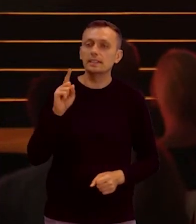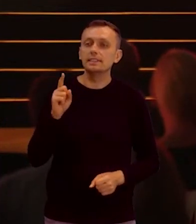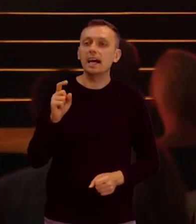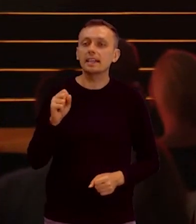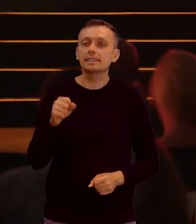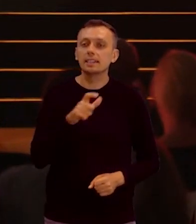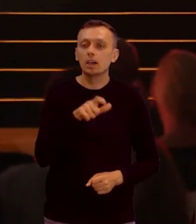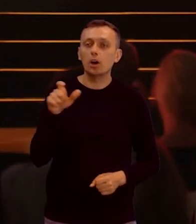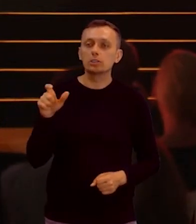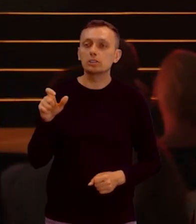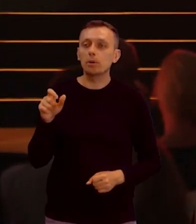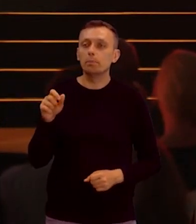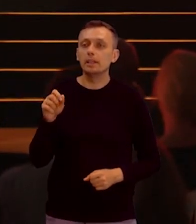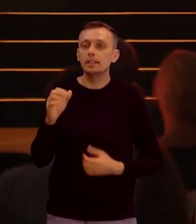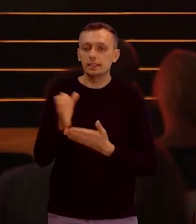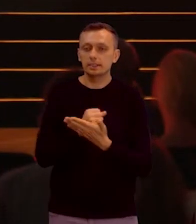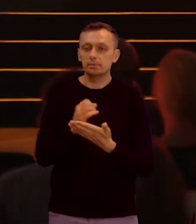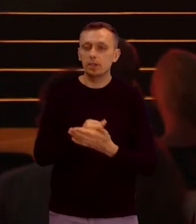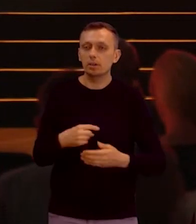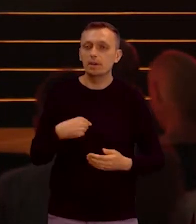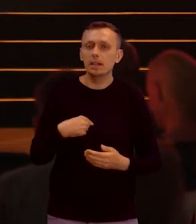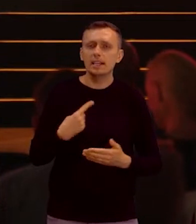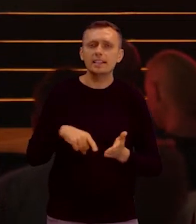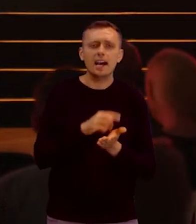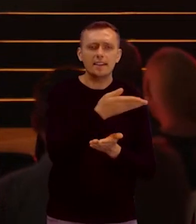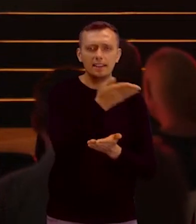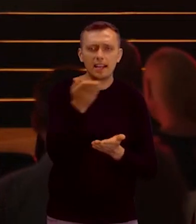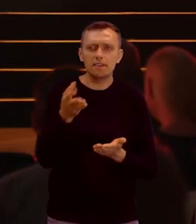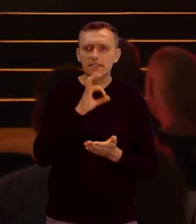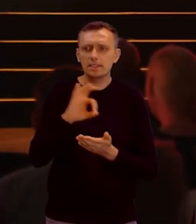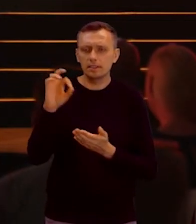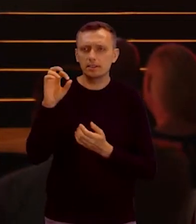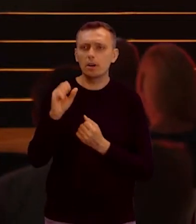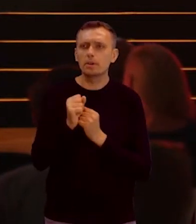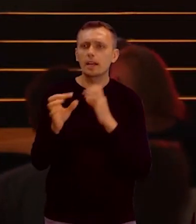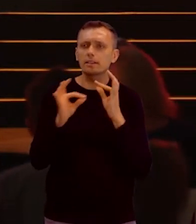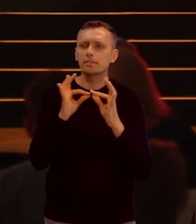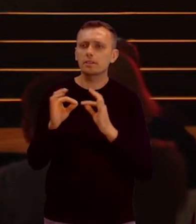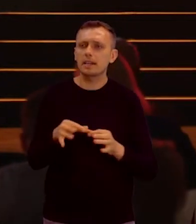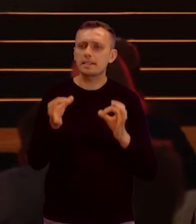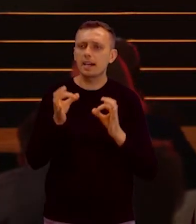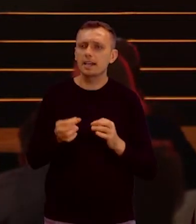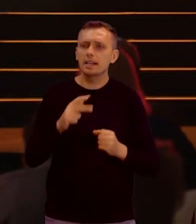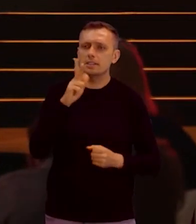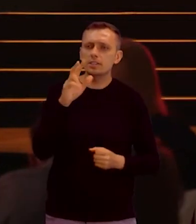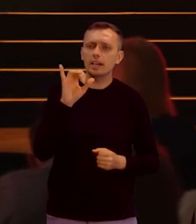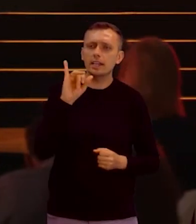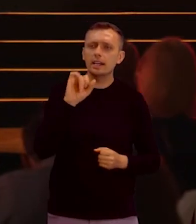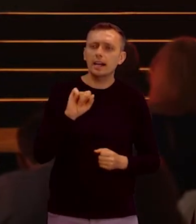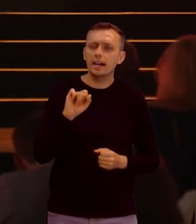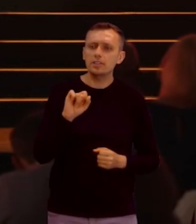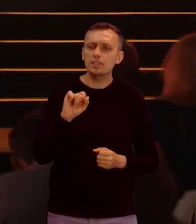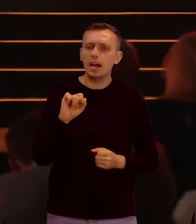dla was bardzo dobrą wiadomość. Bo jest dzisiaj z nami pani Kasia Stoparczyk. Chcielibyśmy zaprosić